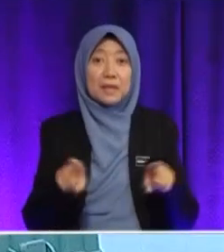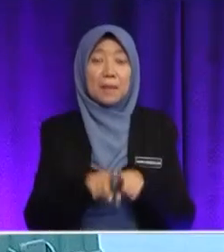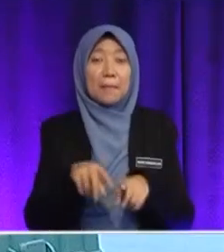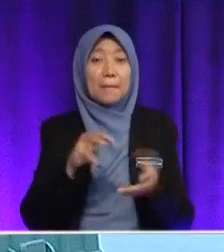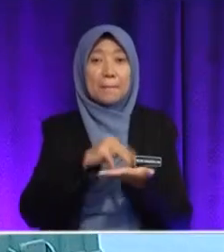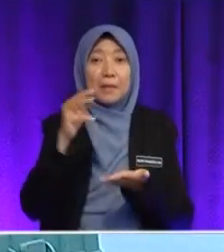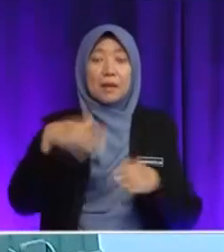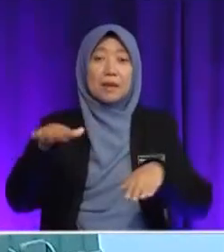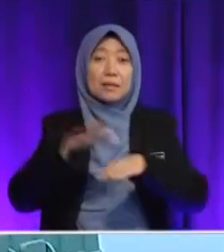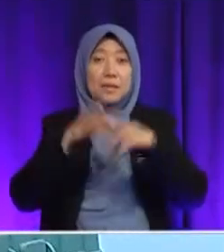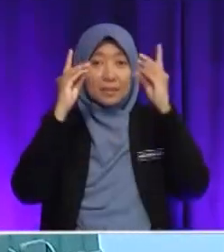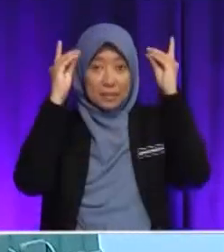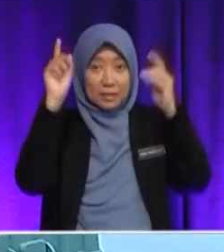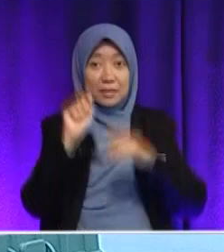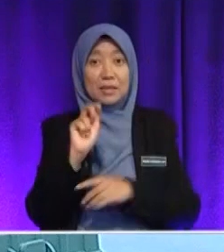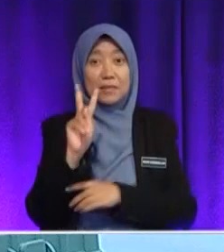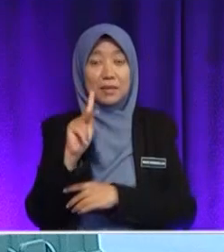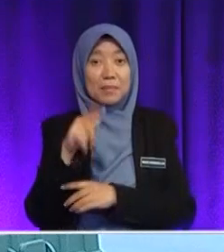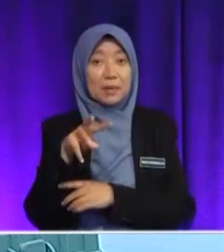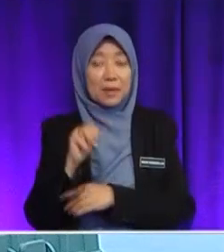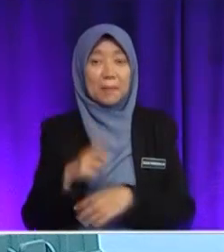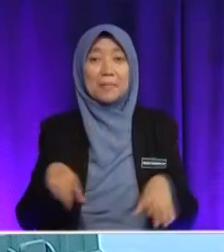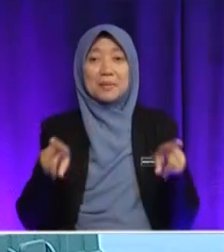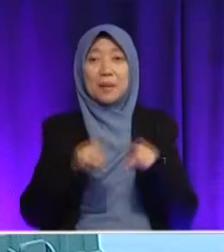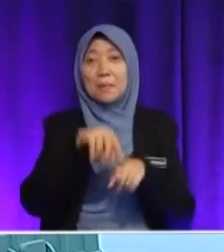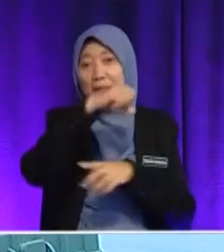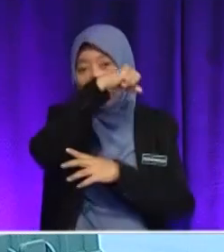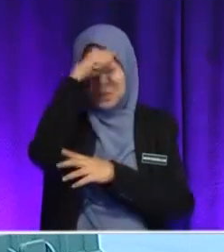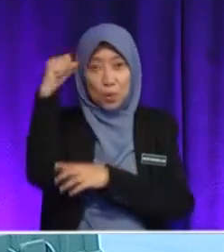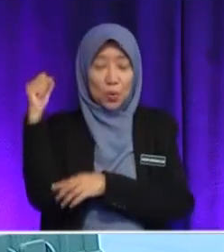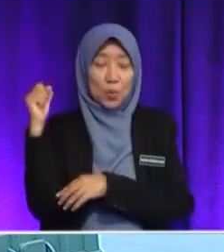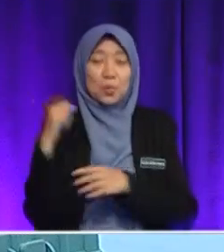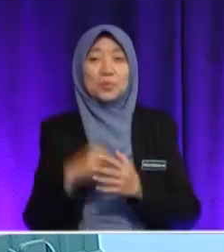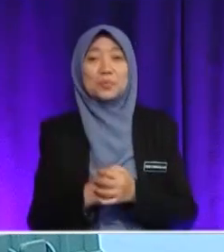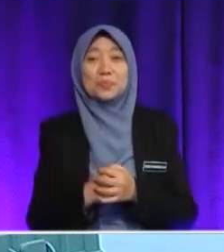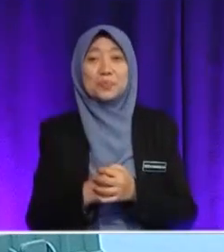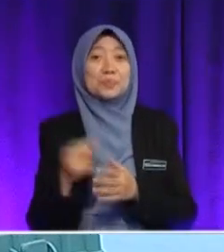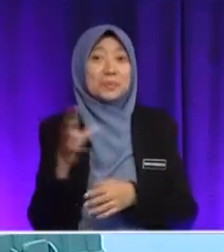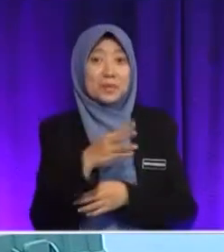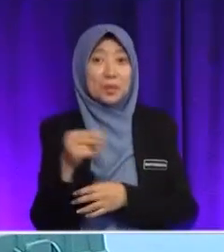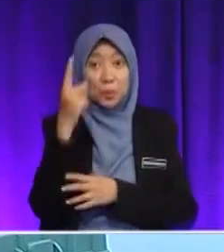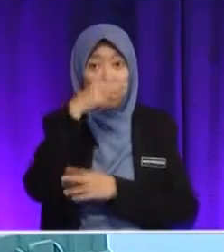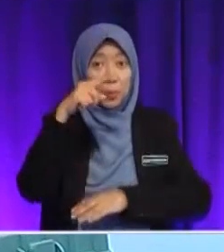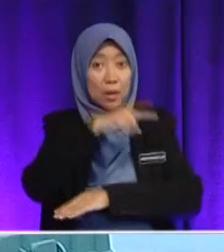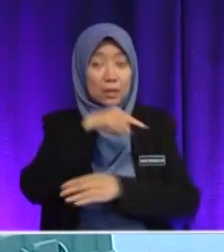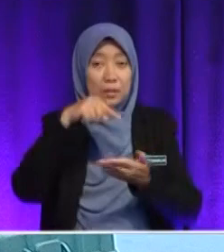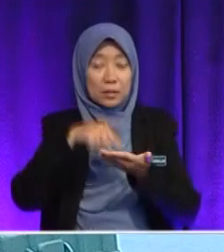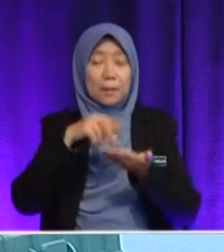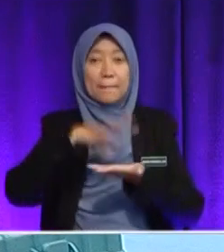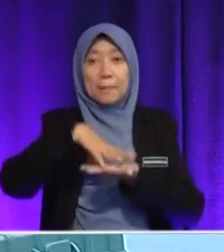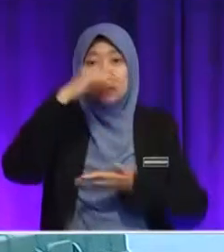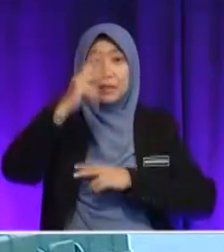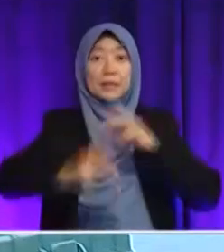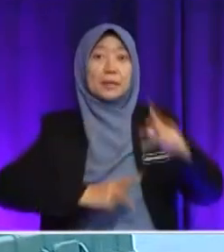Menengah Atas di Dikti bikev.ifp = saya selaku pengacara anda dan untuk hari ini mata pelajaran kita